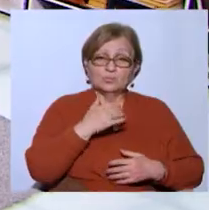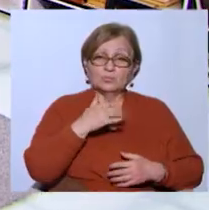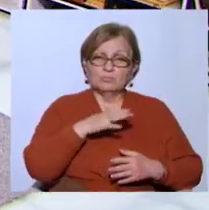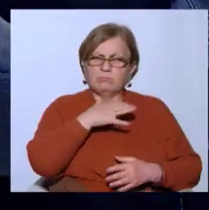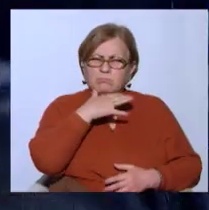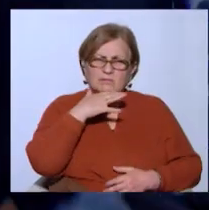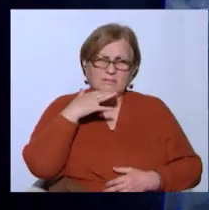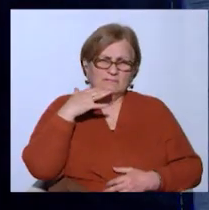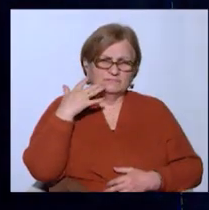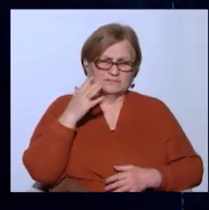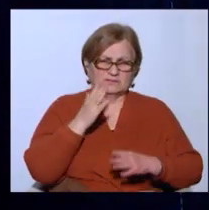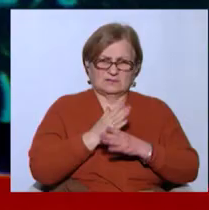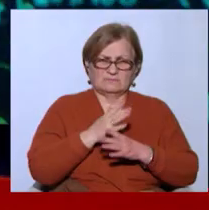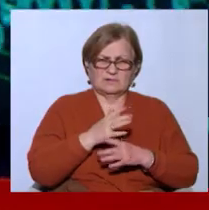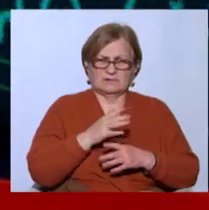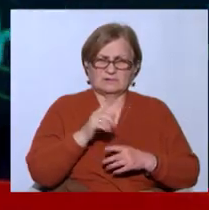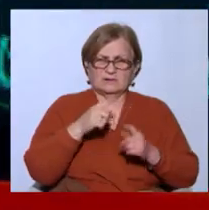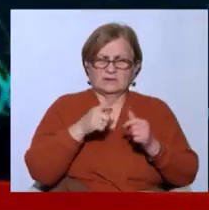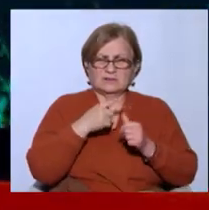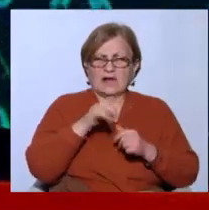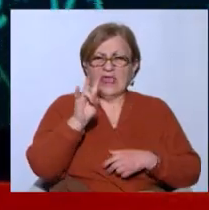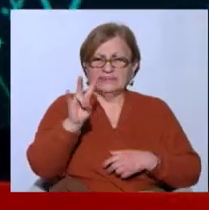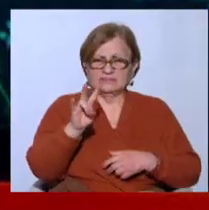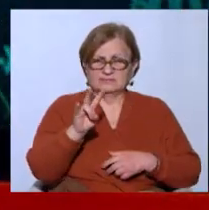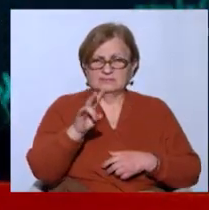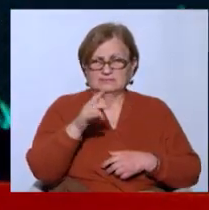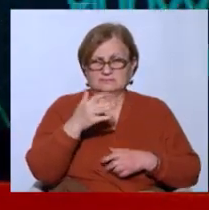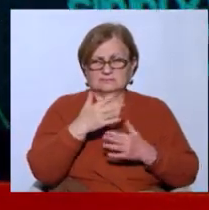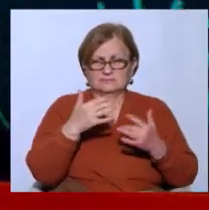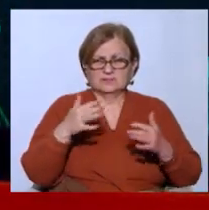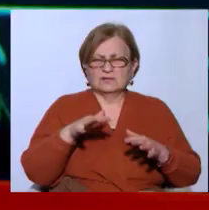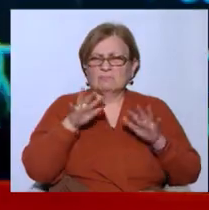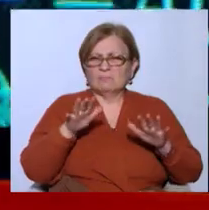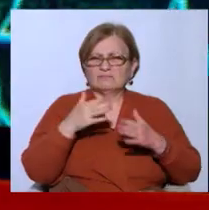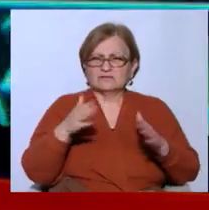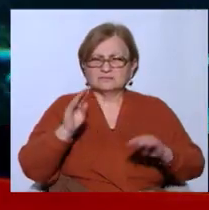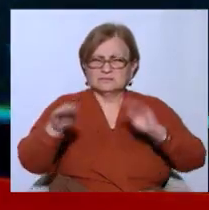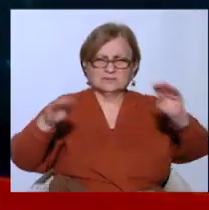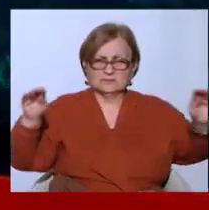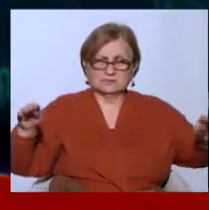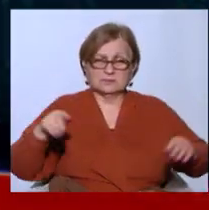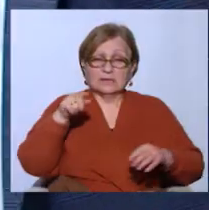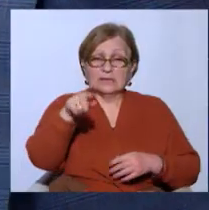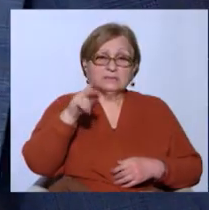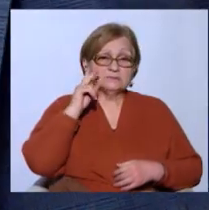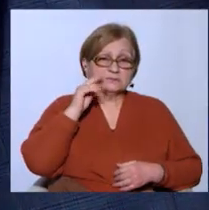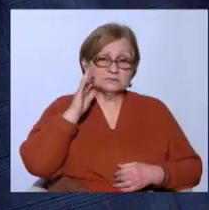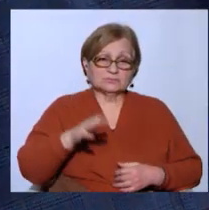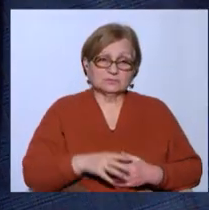რაოდენობის რაღაცა ობიექტი ან ელემენტი, როგორც ვეძახით, და ჩვენ n ადგილას უნდა განვათავსოთ, ეს რიცხვი იქნება